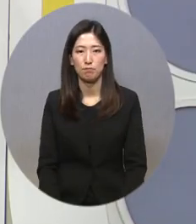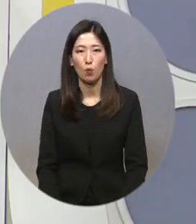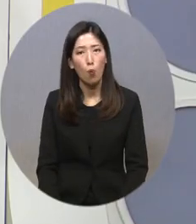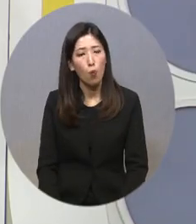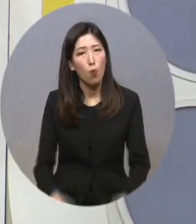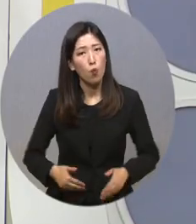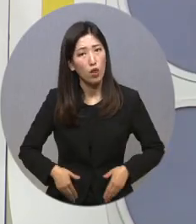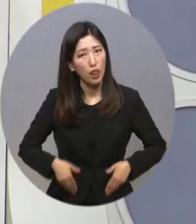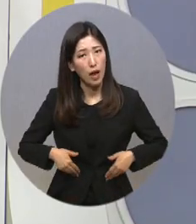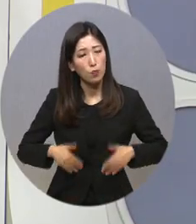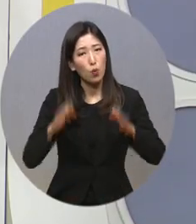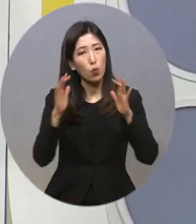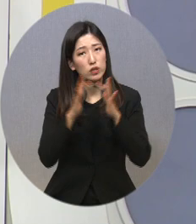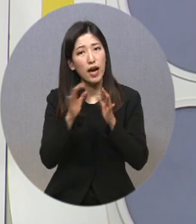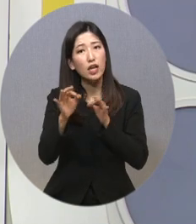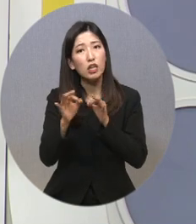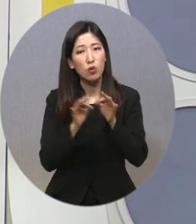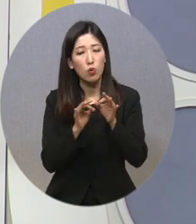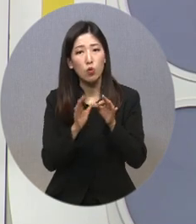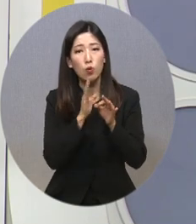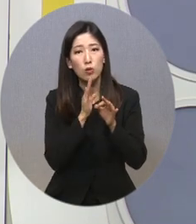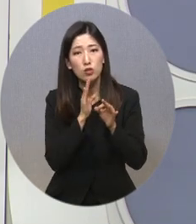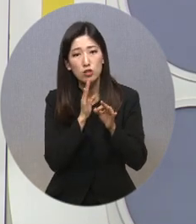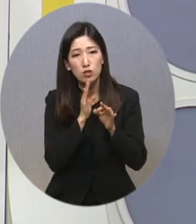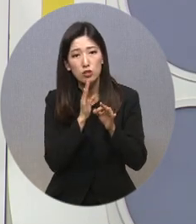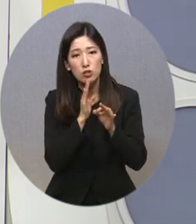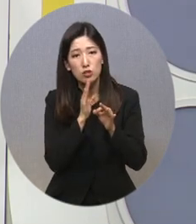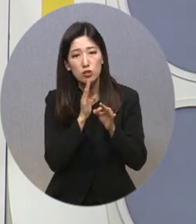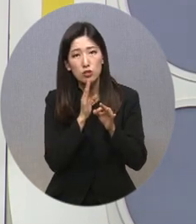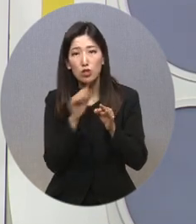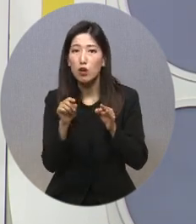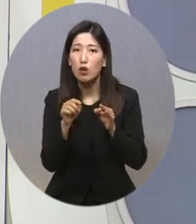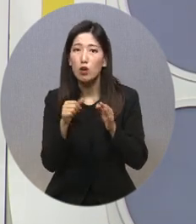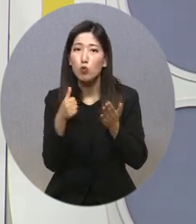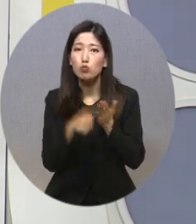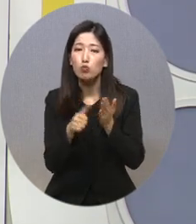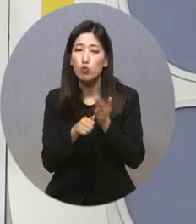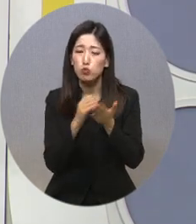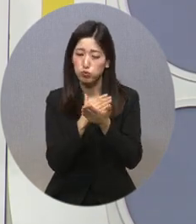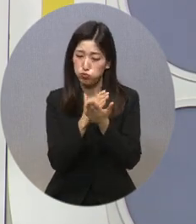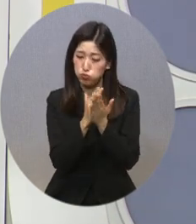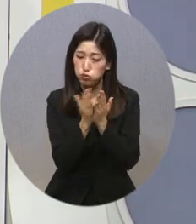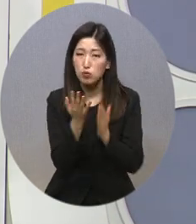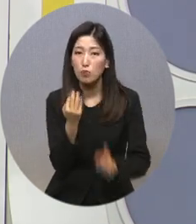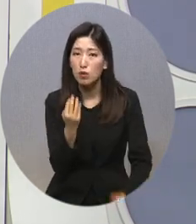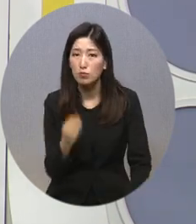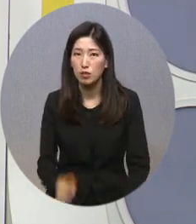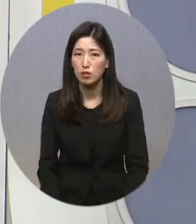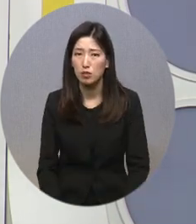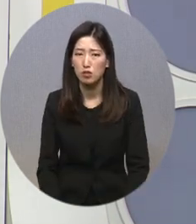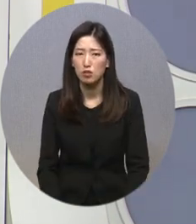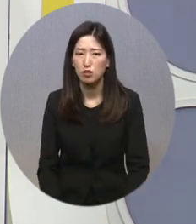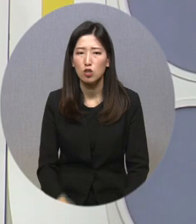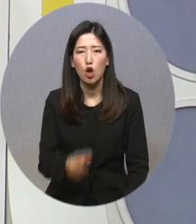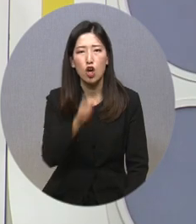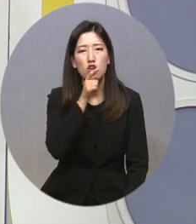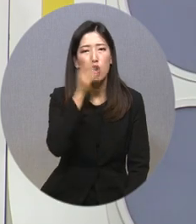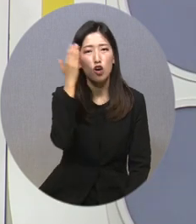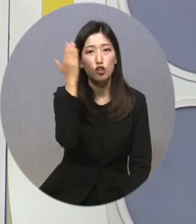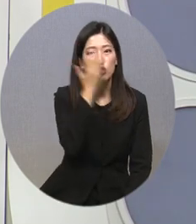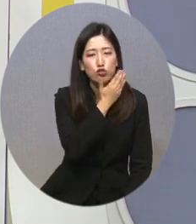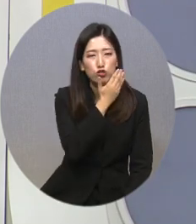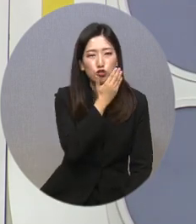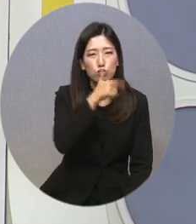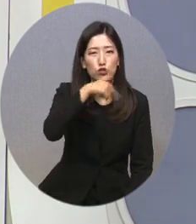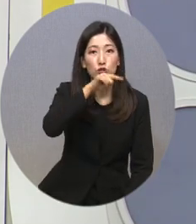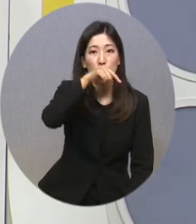남도장터가 온라인 쇼핑몰이잖아요. 네, 맞습니다. 몇 개 품목 정도가 있는 거예요? 네. 요수 도산 갓김치부터 시작해서